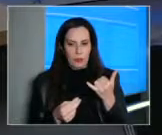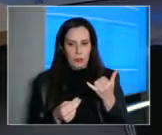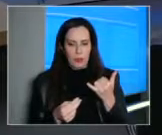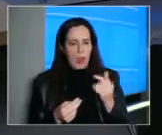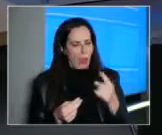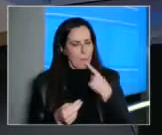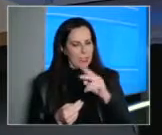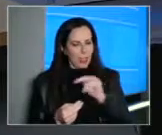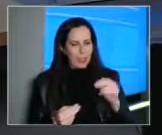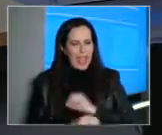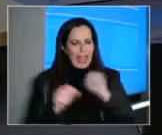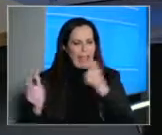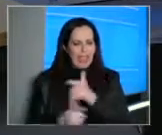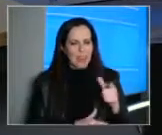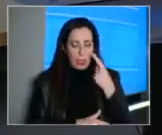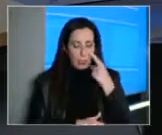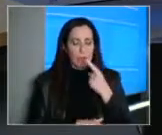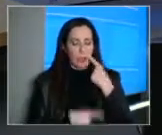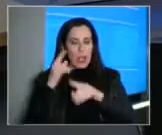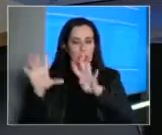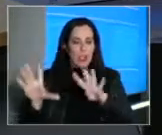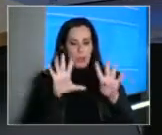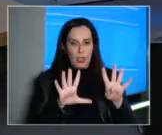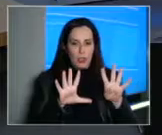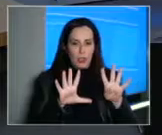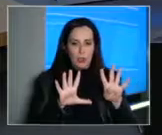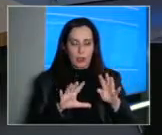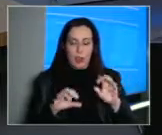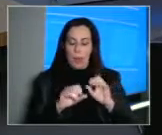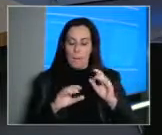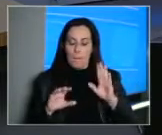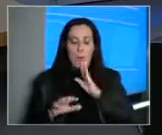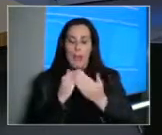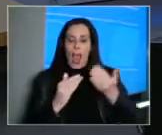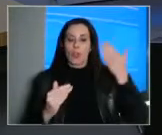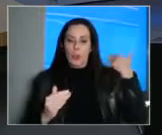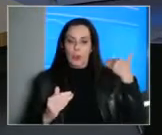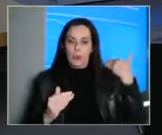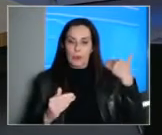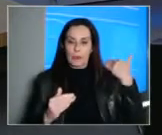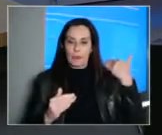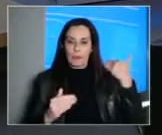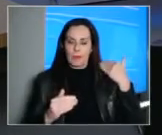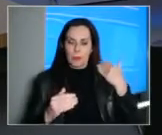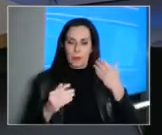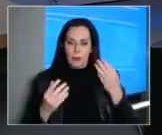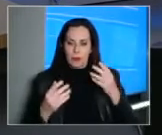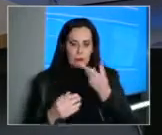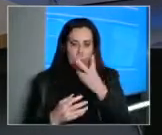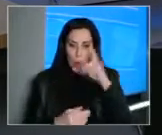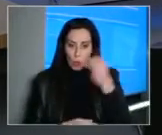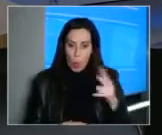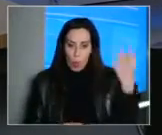הבלטת את הנושא הגרעיני, ואנחנו ראינו את זה ב-1999, במשבר הקודם, מה שנקרא תקרית כרגיל, תקרית, מאות הרוגים,